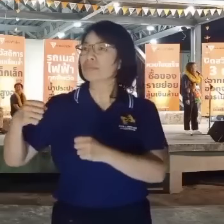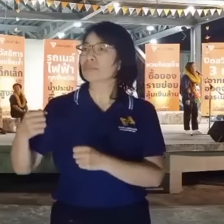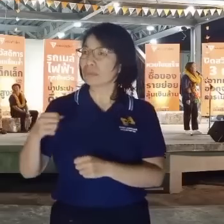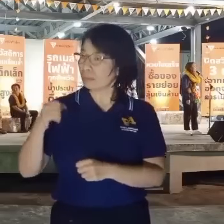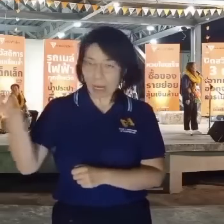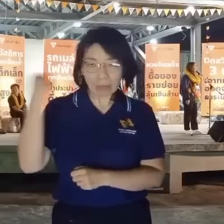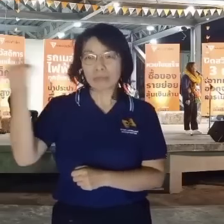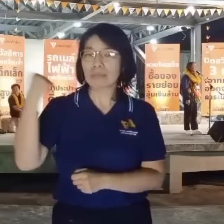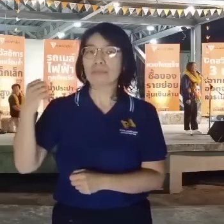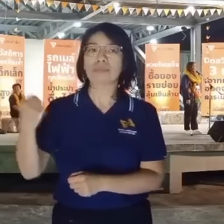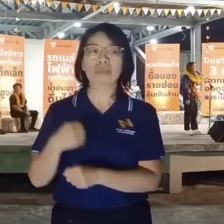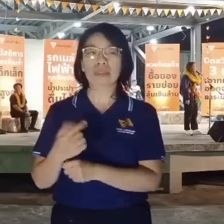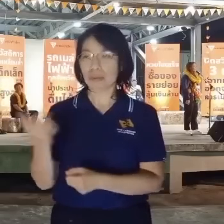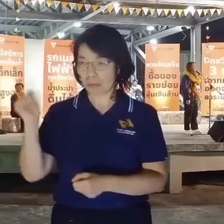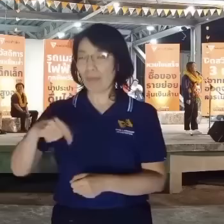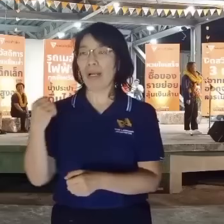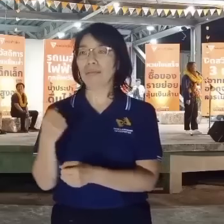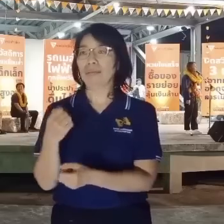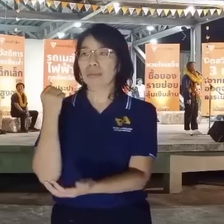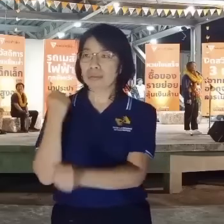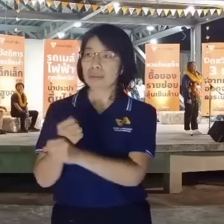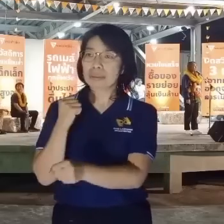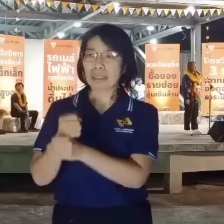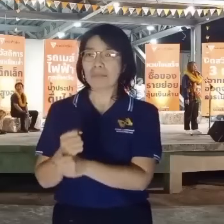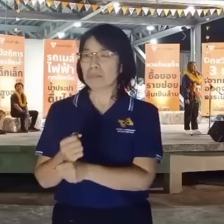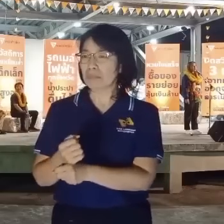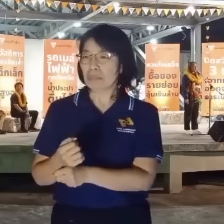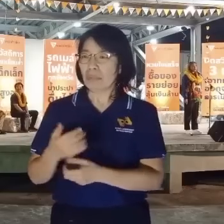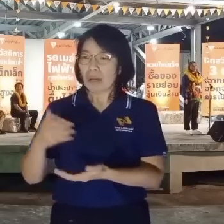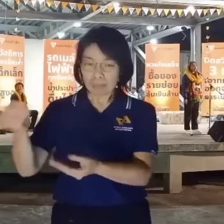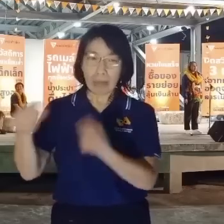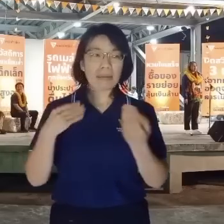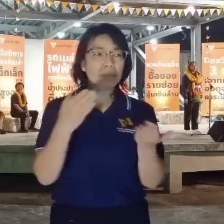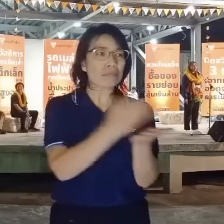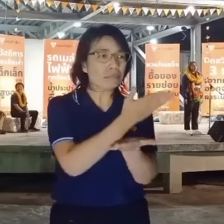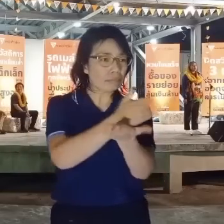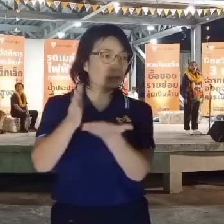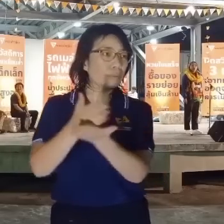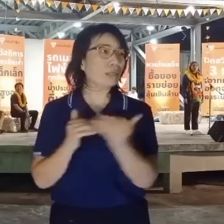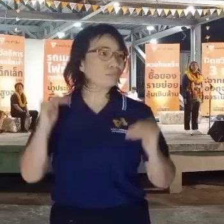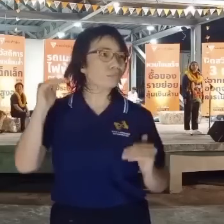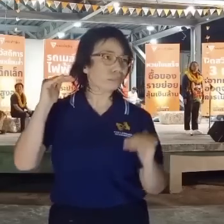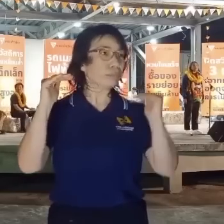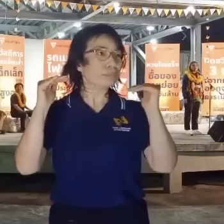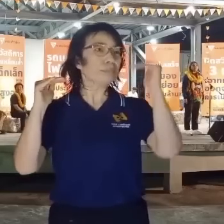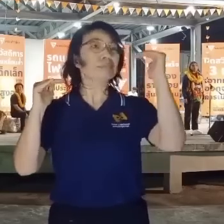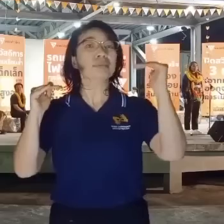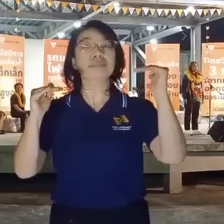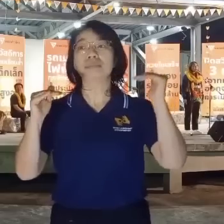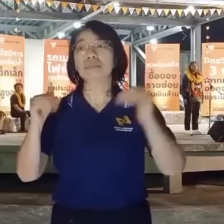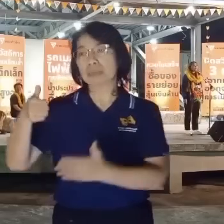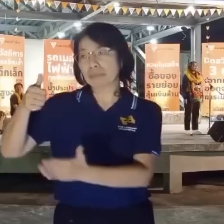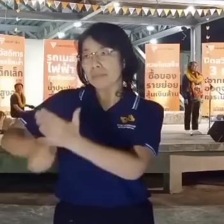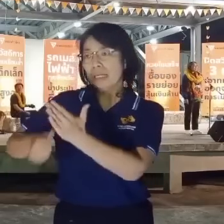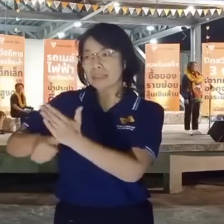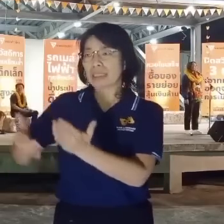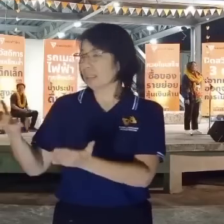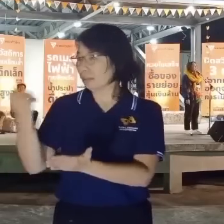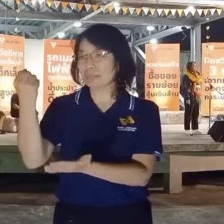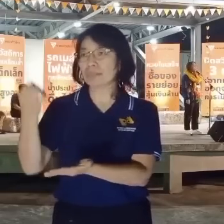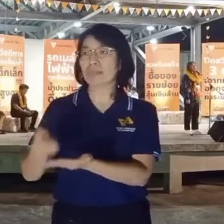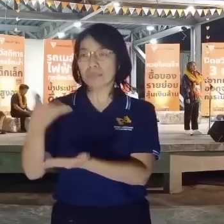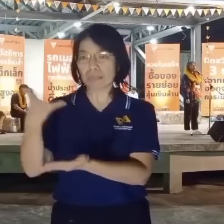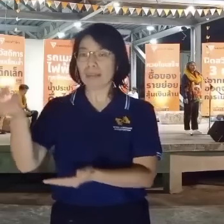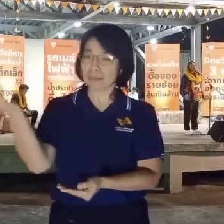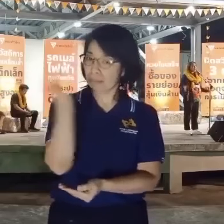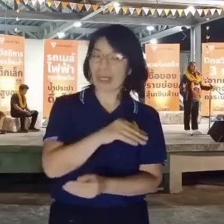รียกร้องให้เขามาเฉลี่ยทุกข์เฉลี่ยสุขกับพวกเราพี่น้องประชาชนโดยการจ่ายภาษีเพิ่มขึ้นจากทรัพย์สิน